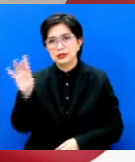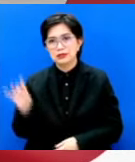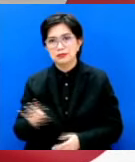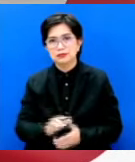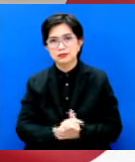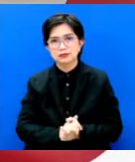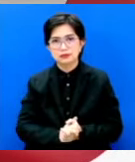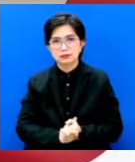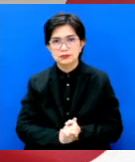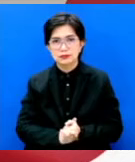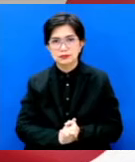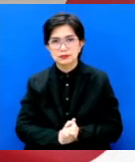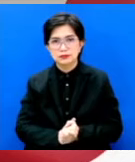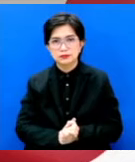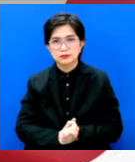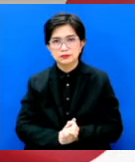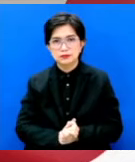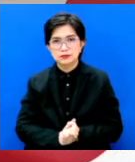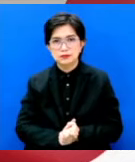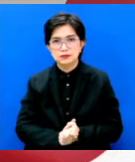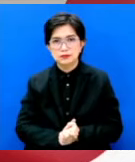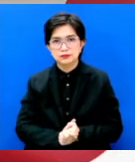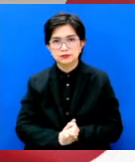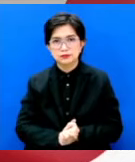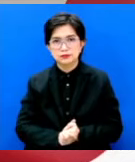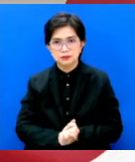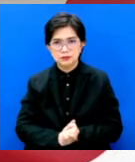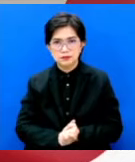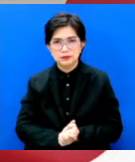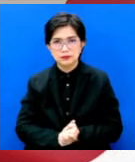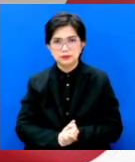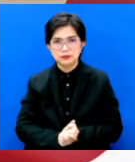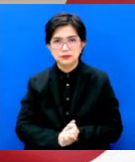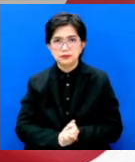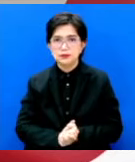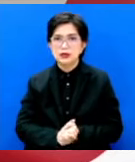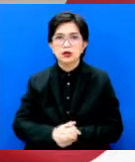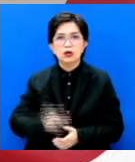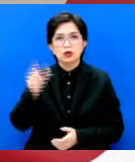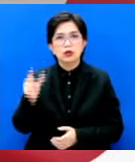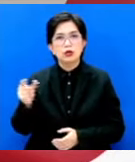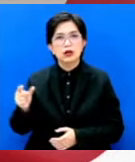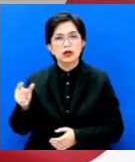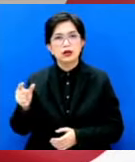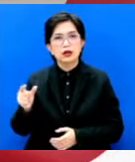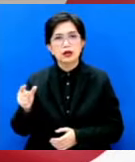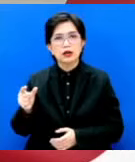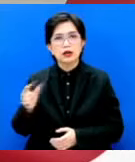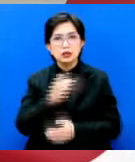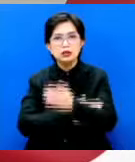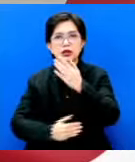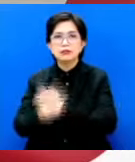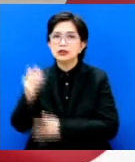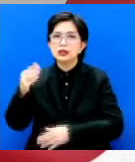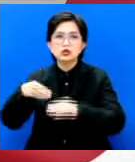kerajinandipusatperbelanjaanjuga membawadanberjalandipinggir jalansambilmenggunakantongkat.Bagaimana